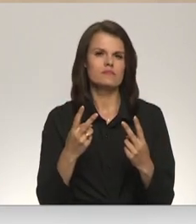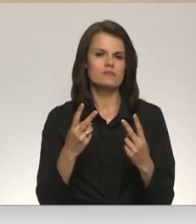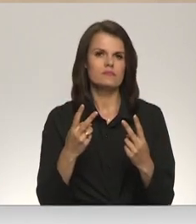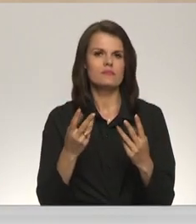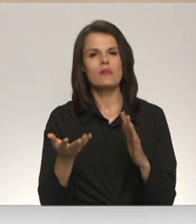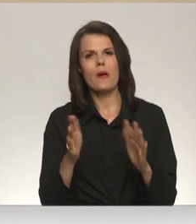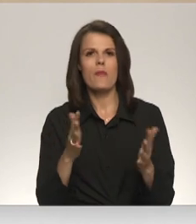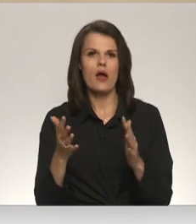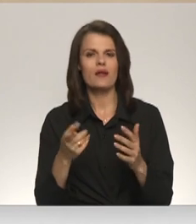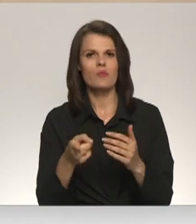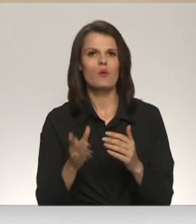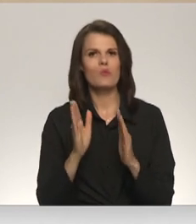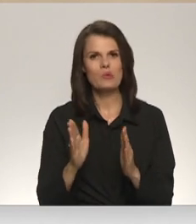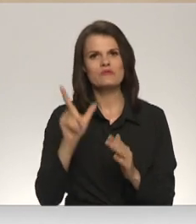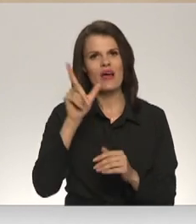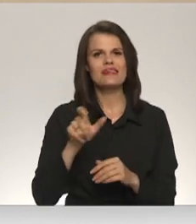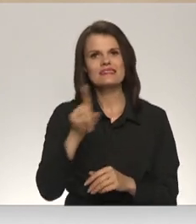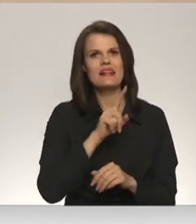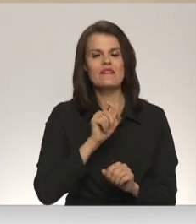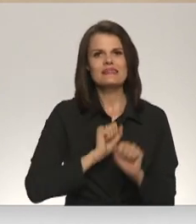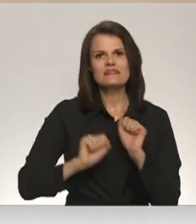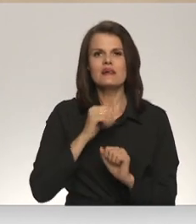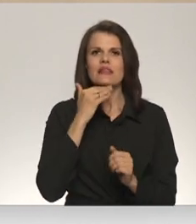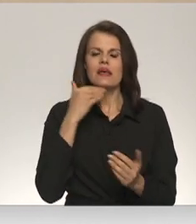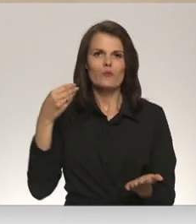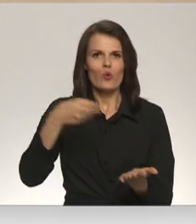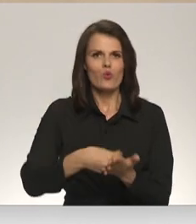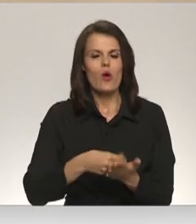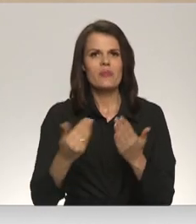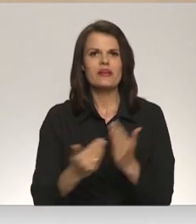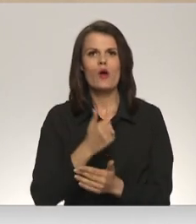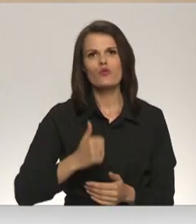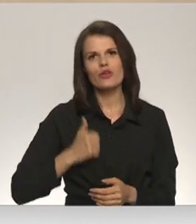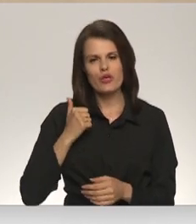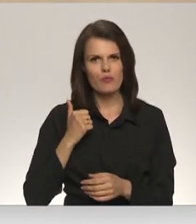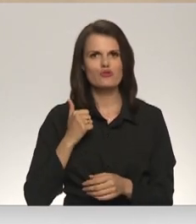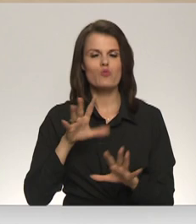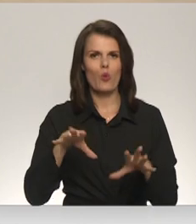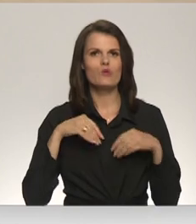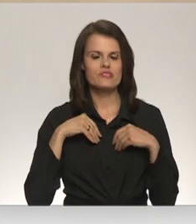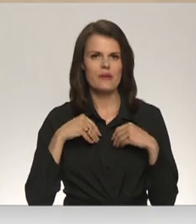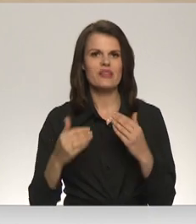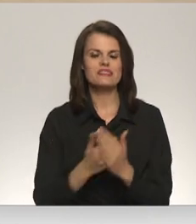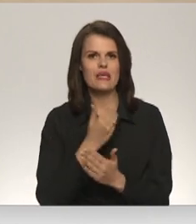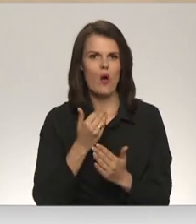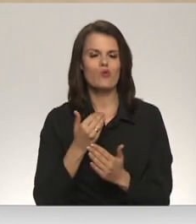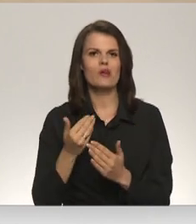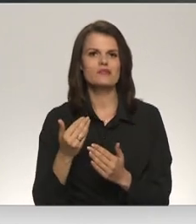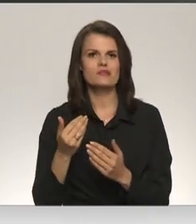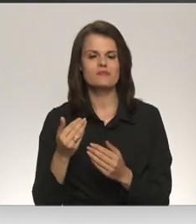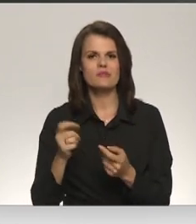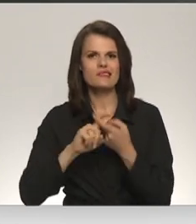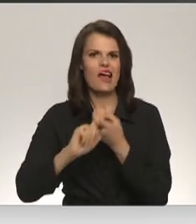teiksim, radīt tādu piesardzīgāku vēlmi iegādāties jaunu īpašumu, respektīvi uzņemties jaunas